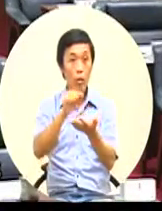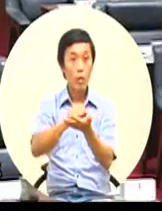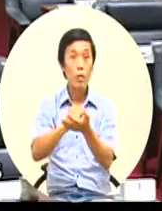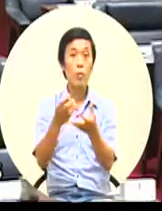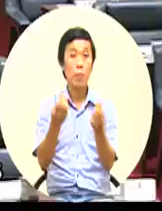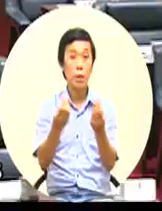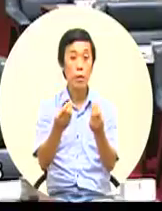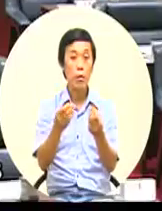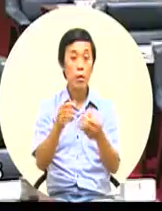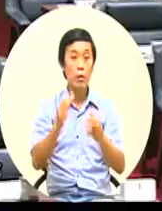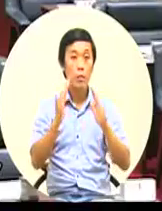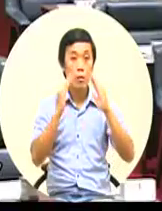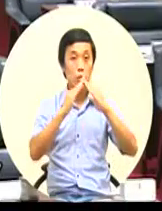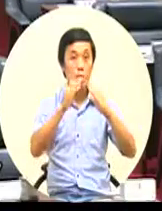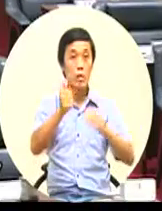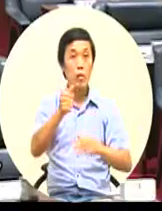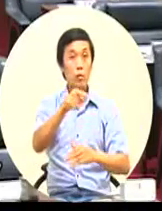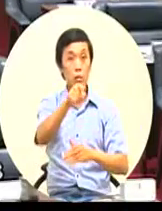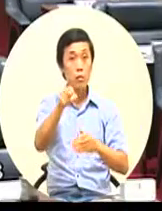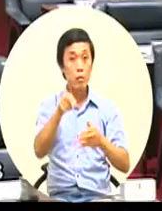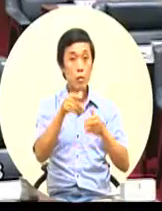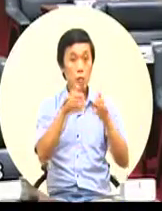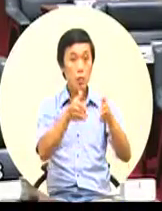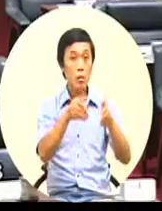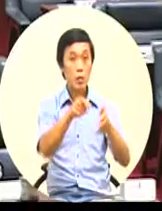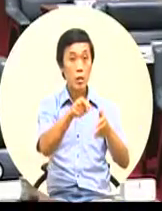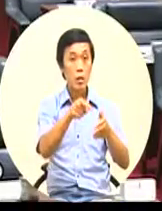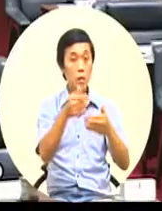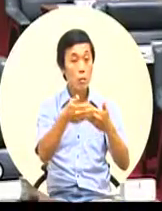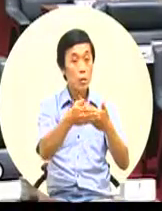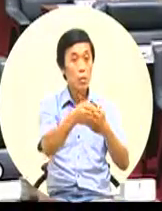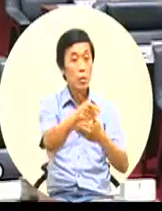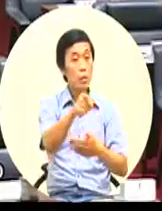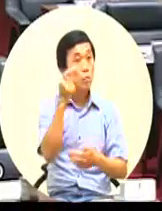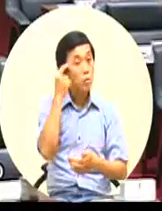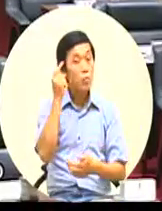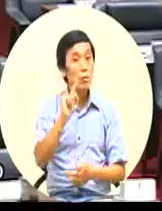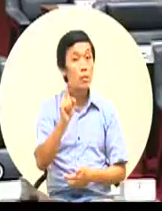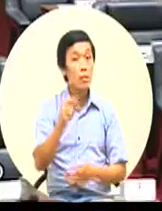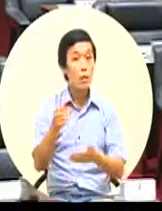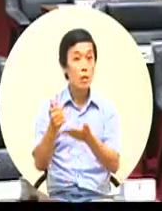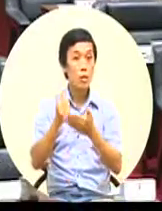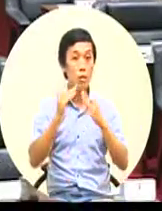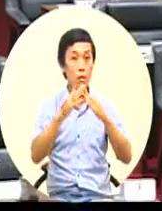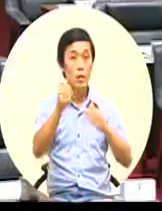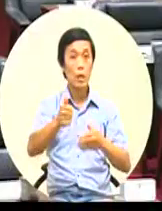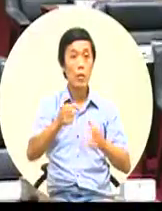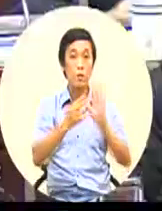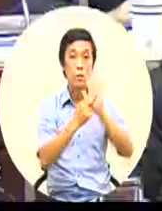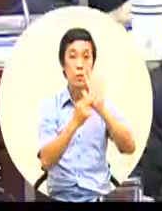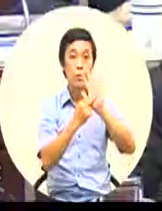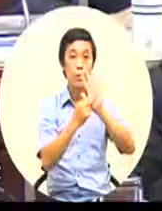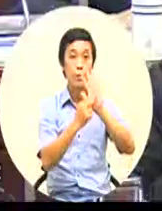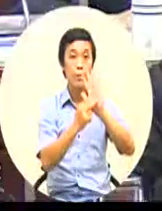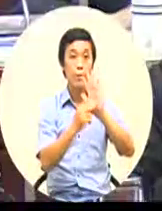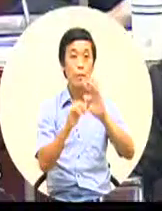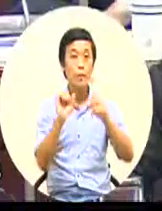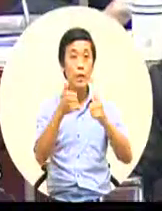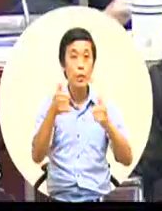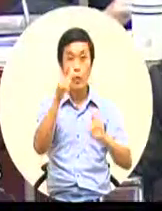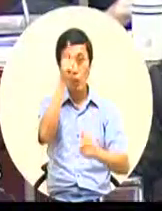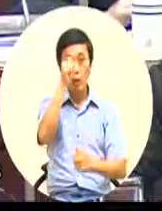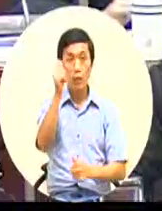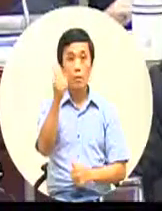样的看法对这个程序？请市长简单说明一下。 请市长说明。 多谢黄议员